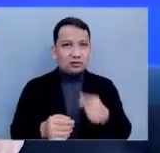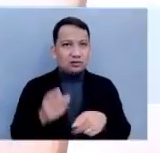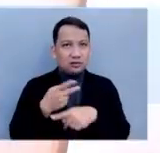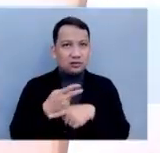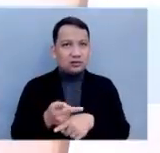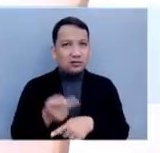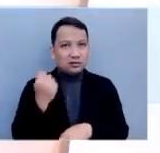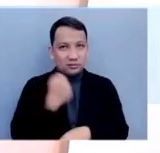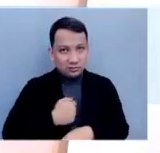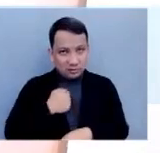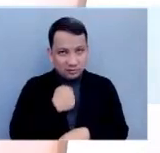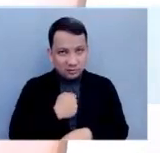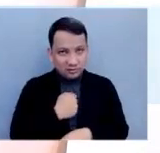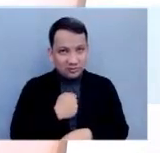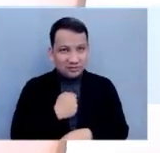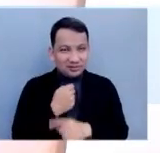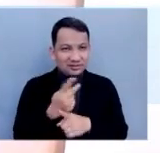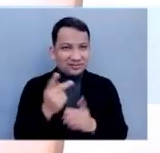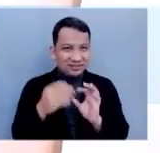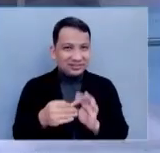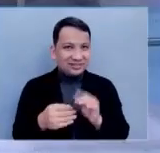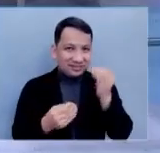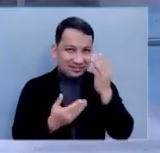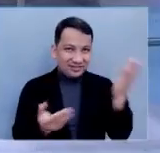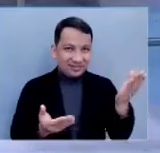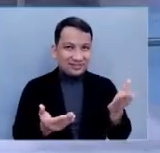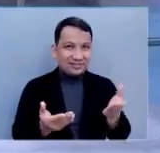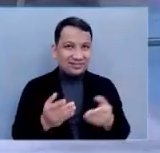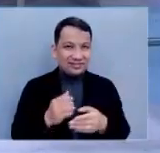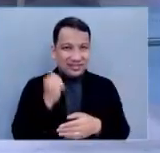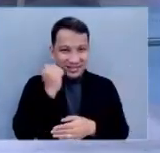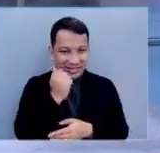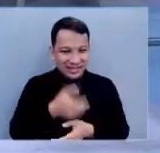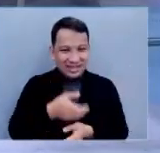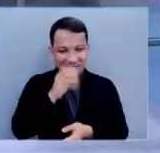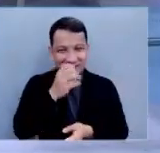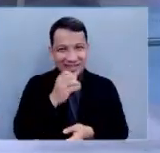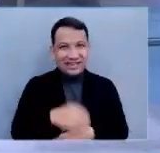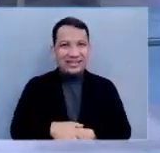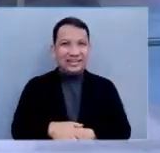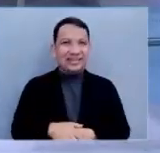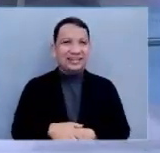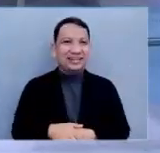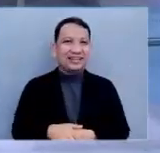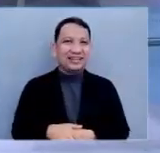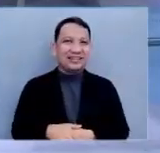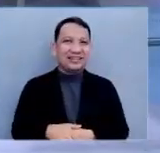nagsasorry na lang. Sorry Doc, na parami sila ng energy drink. Kasi ang isang problema,